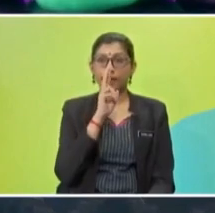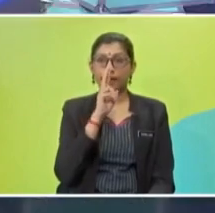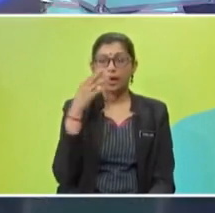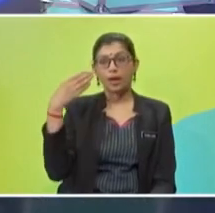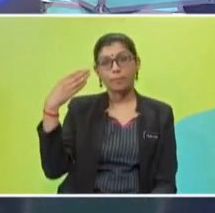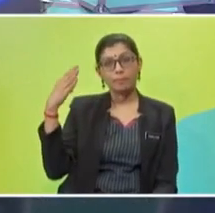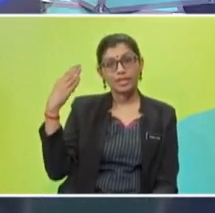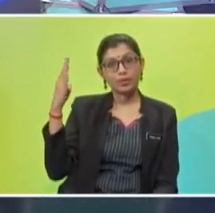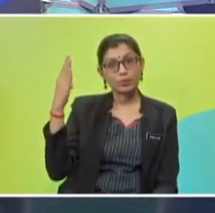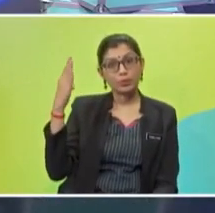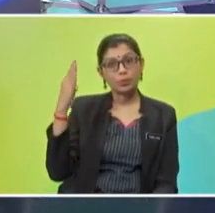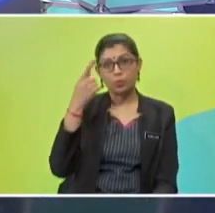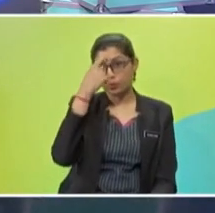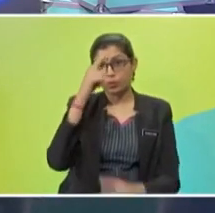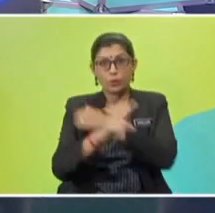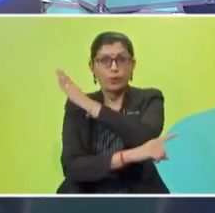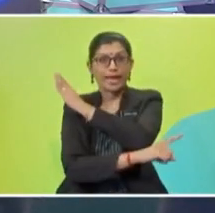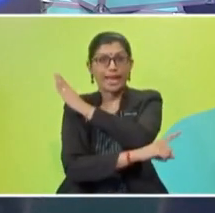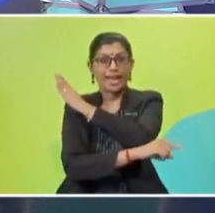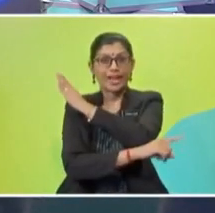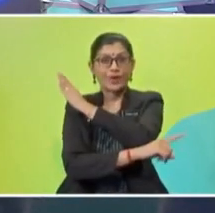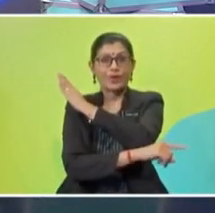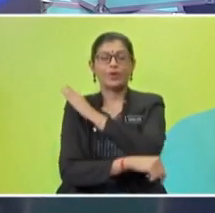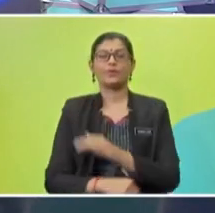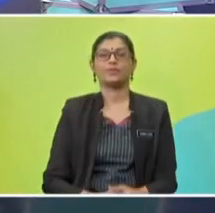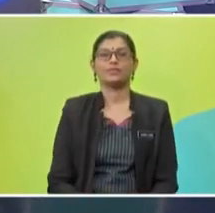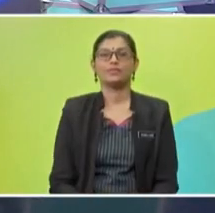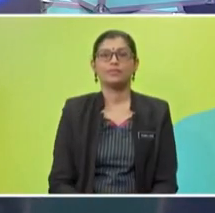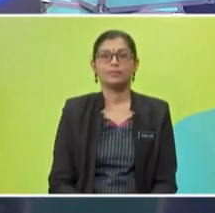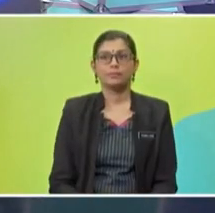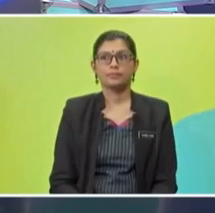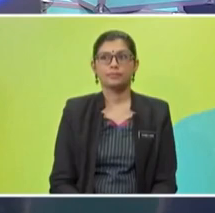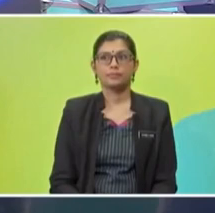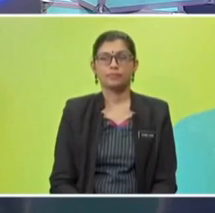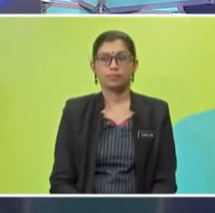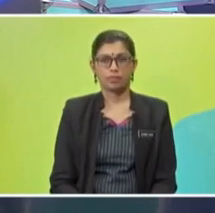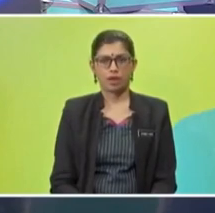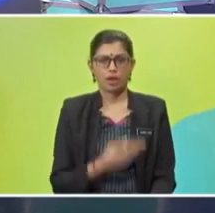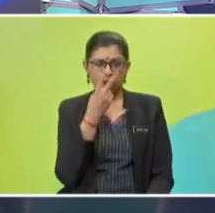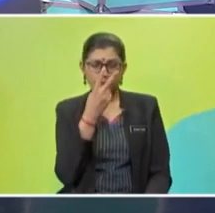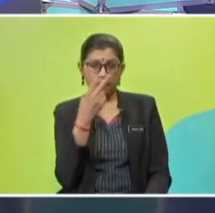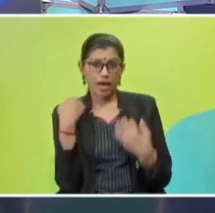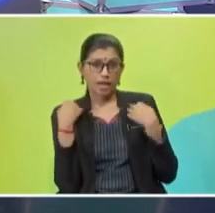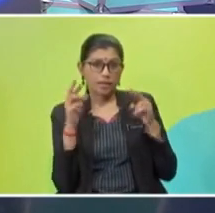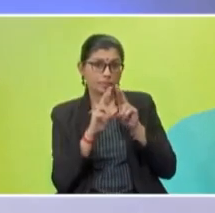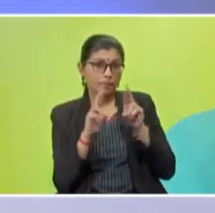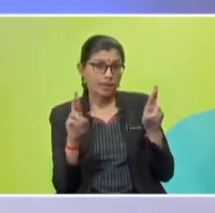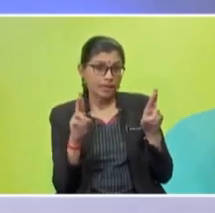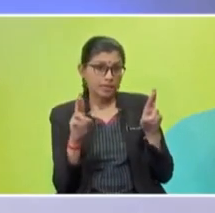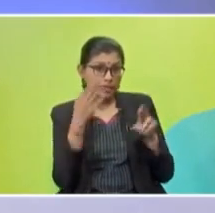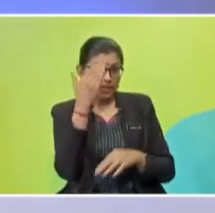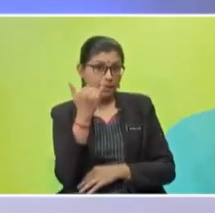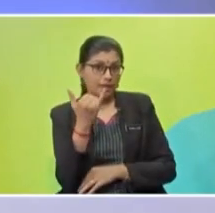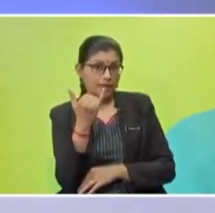Eko untuk eh monyet Oke dan IPA juga dengan pakai kembali ke sejumlah kita bentuk kain